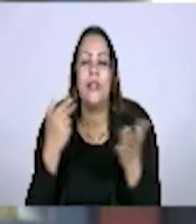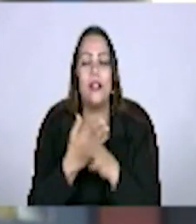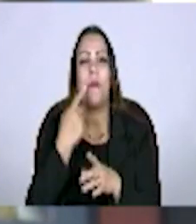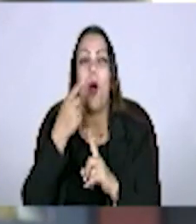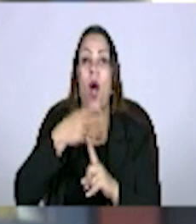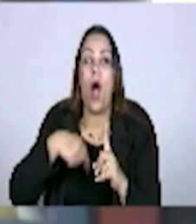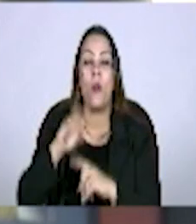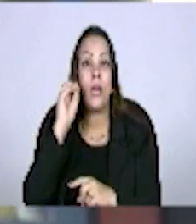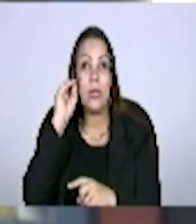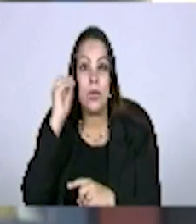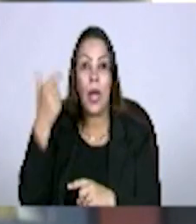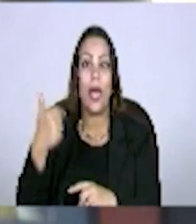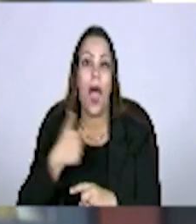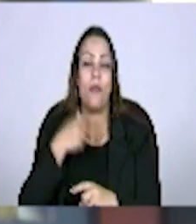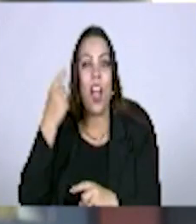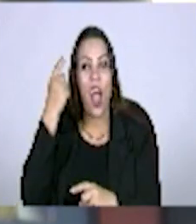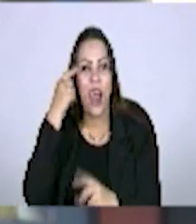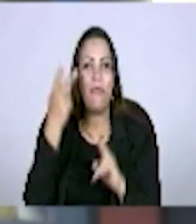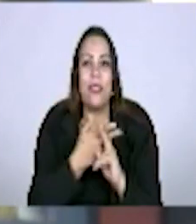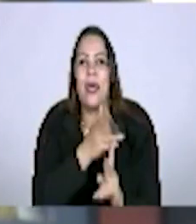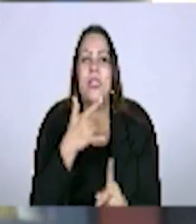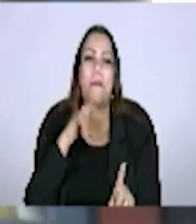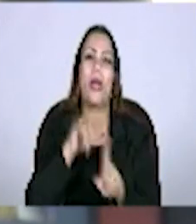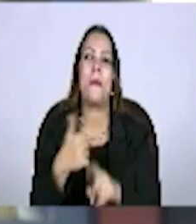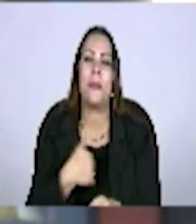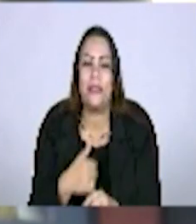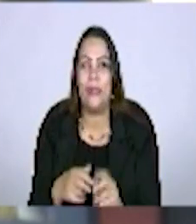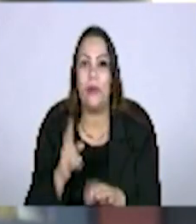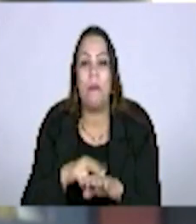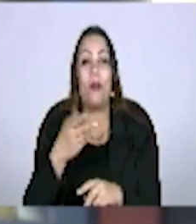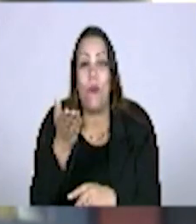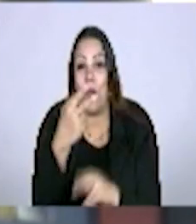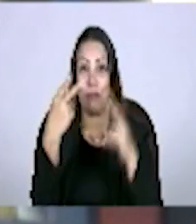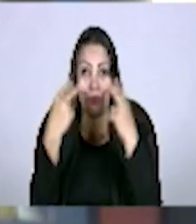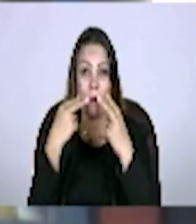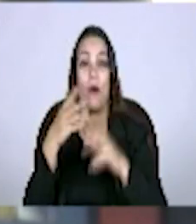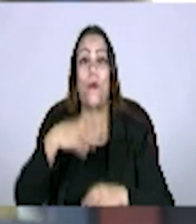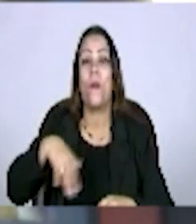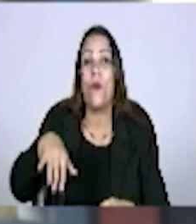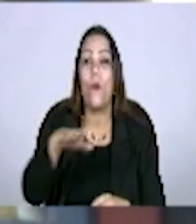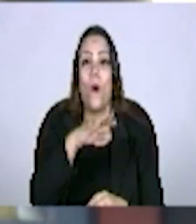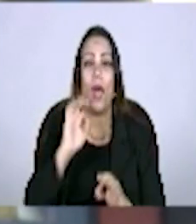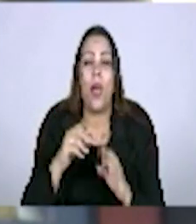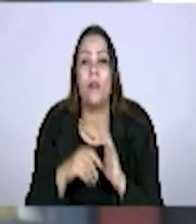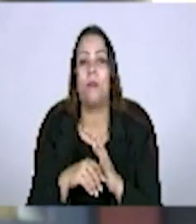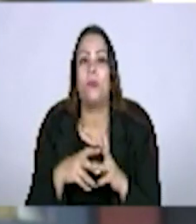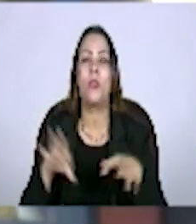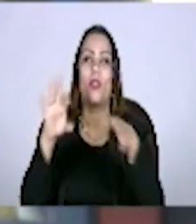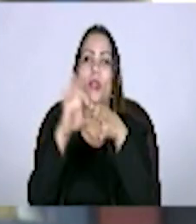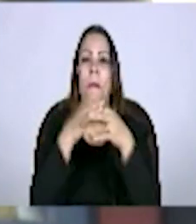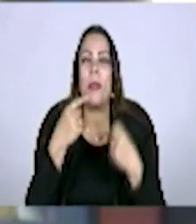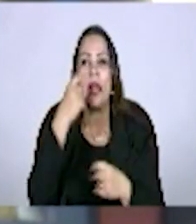حول كيف يمكن ان تكون مؤثر في الاخرين وزي ما حضراتكم شايفين ان كلها تتصل